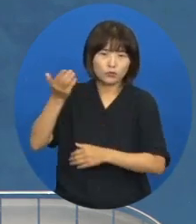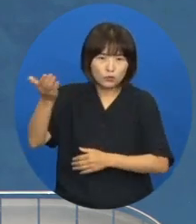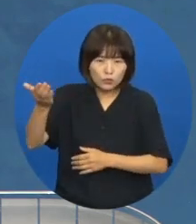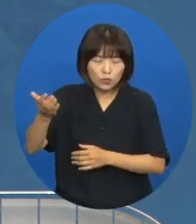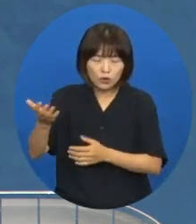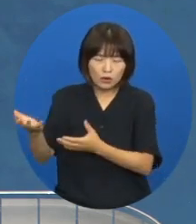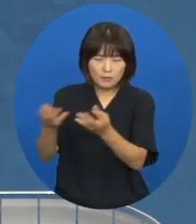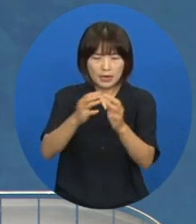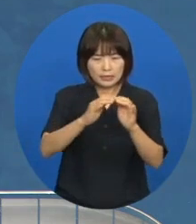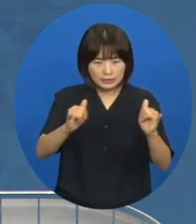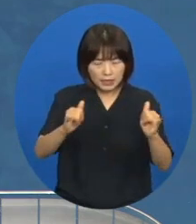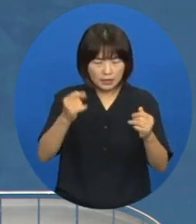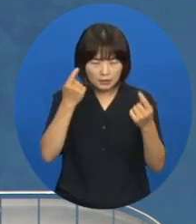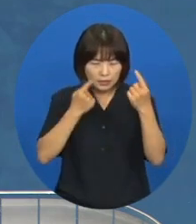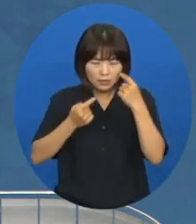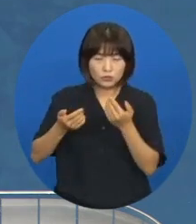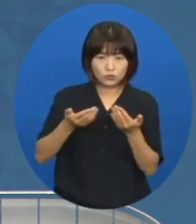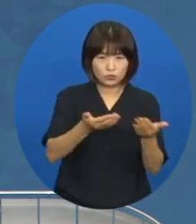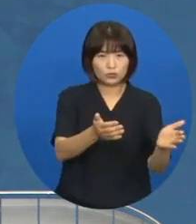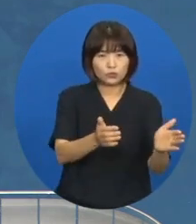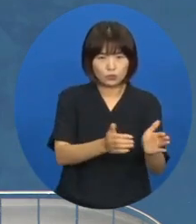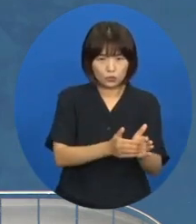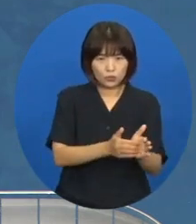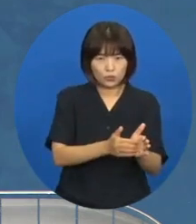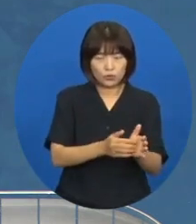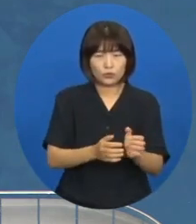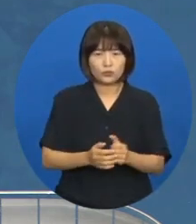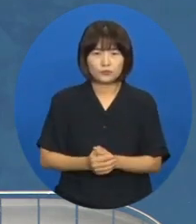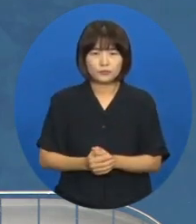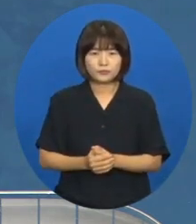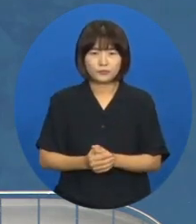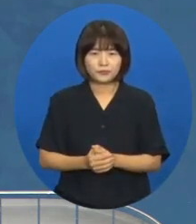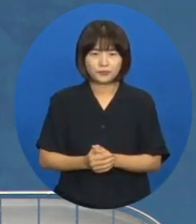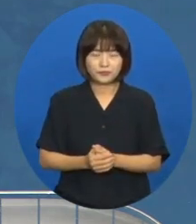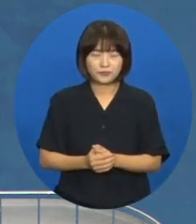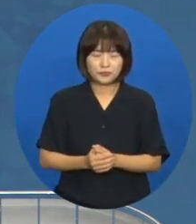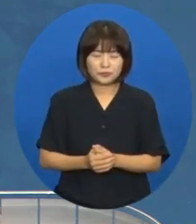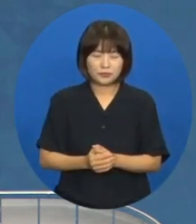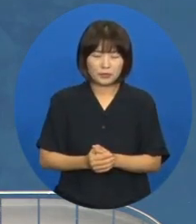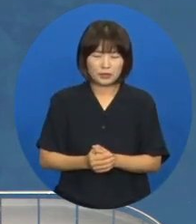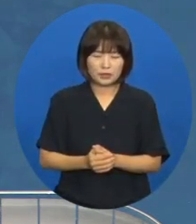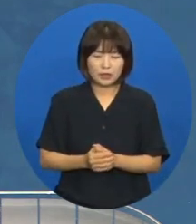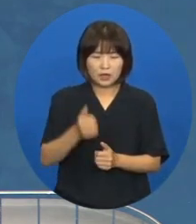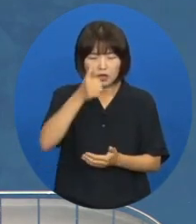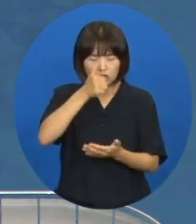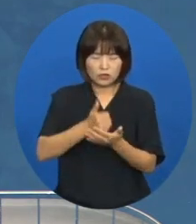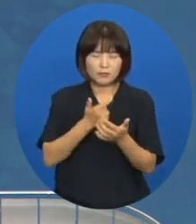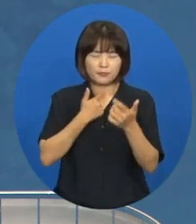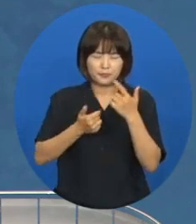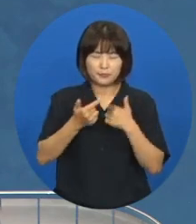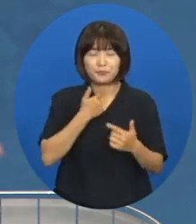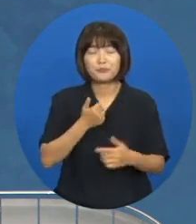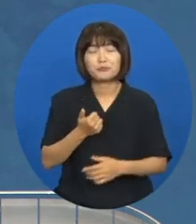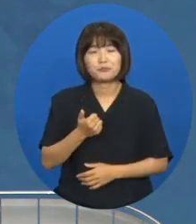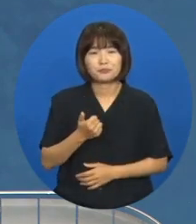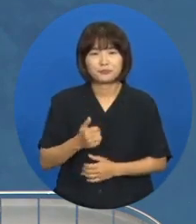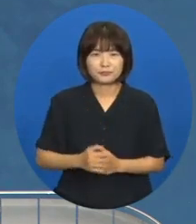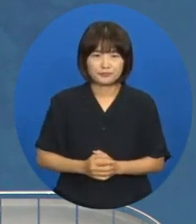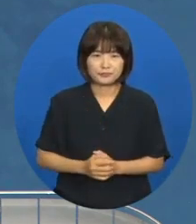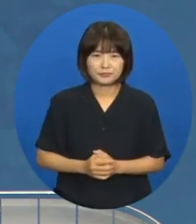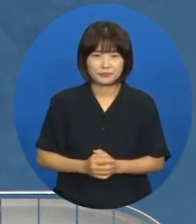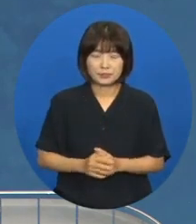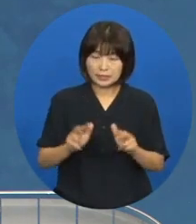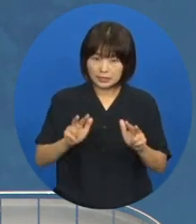많은 사람을 상처 입혔고 되돌릴 수 없는 짓을 너무 많이 했다. 아마 오늘 이